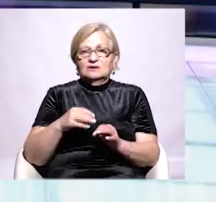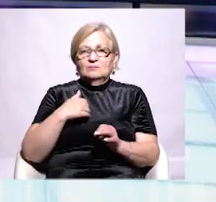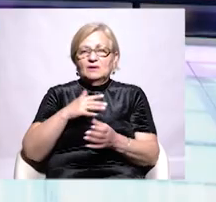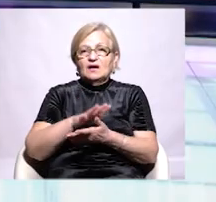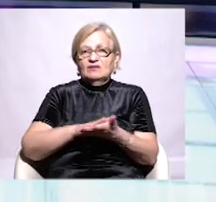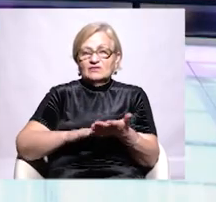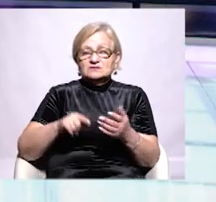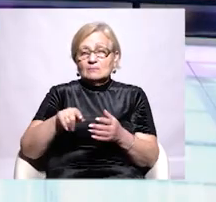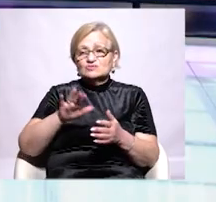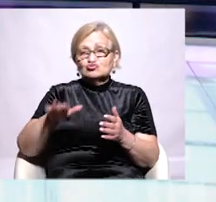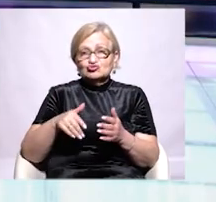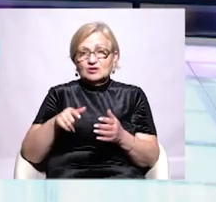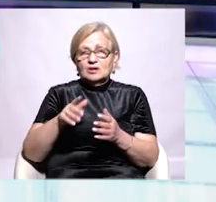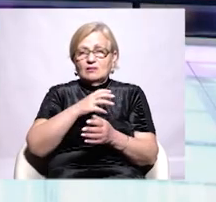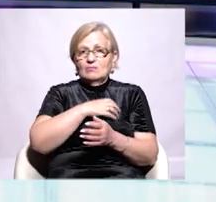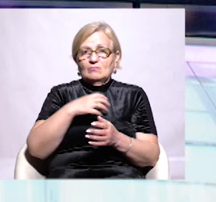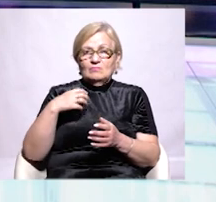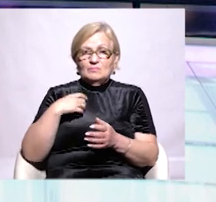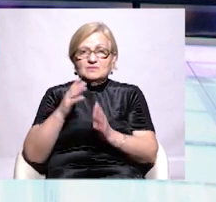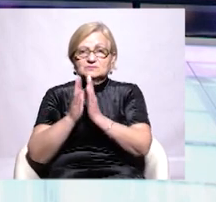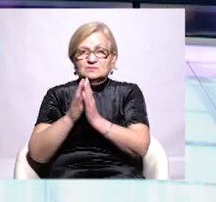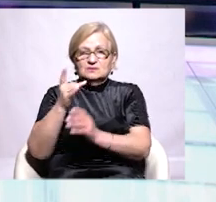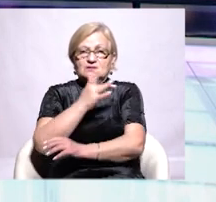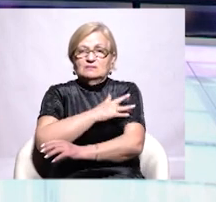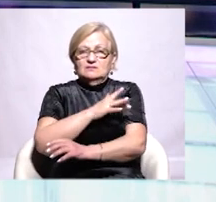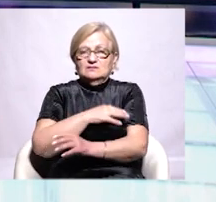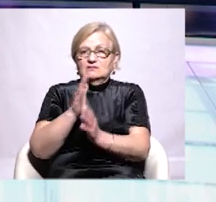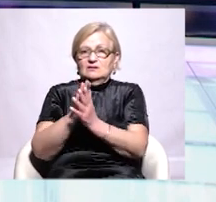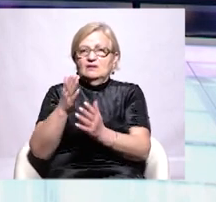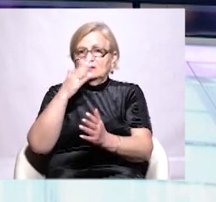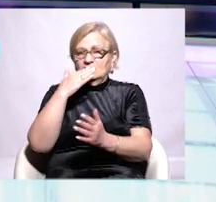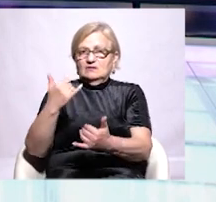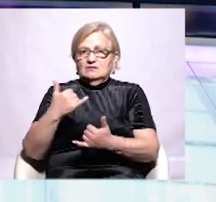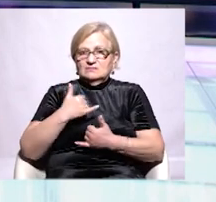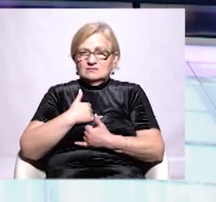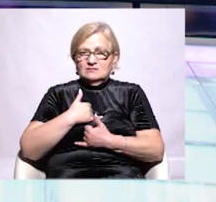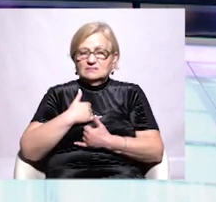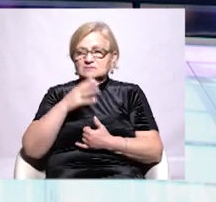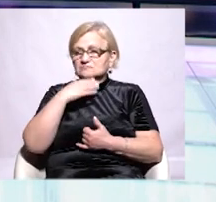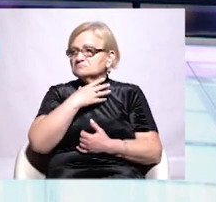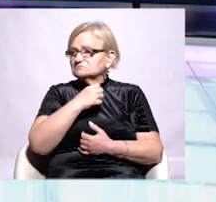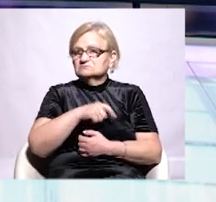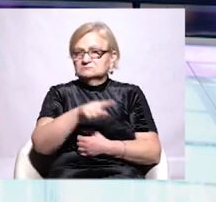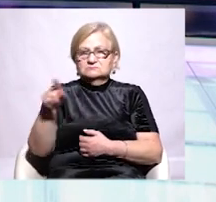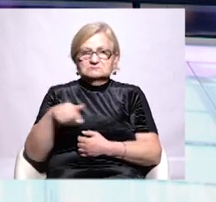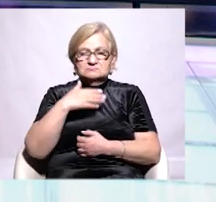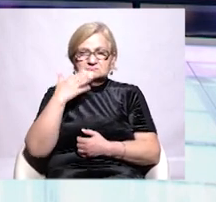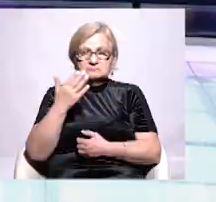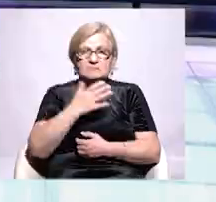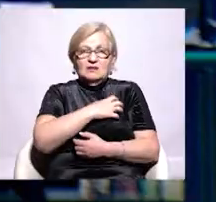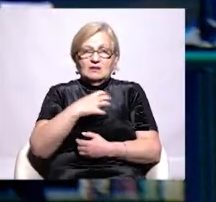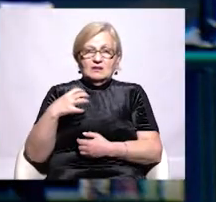გავაგრძელო, ამის შემდეგ მეფე სთხოვს ერთ-ერთ ვეზირს, რომ წყალი მიუტანოს. ვეზირი ვერ პოულობს აი ამ წყალს და მეფეს,